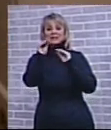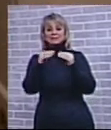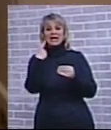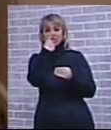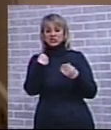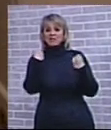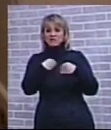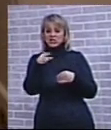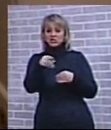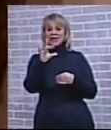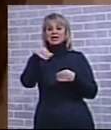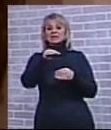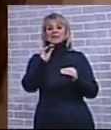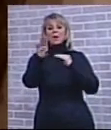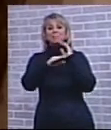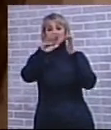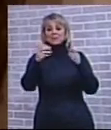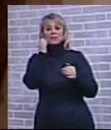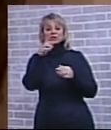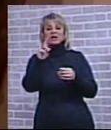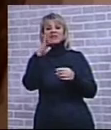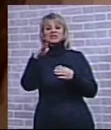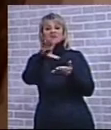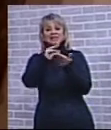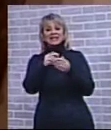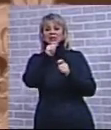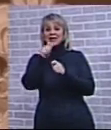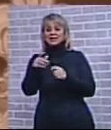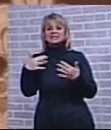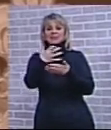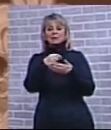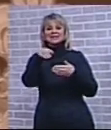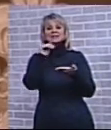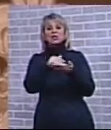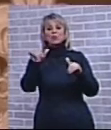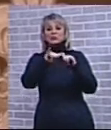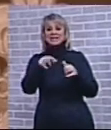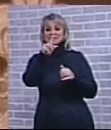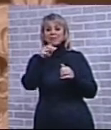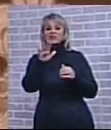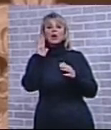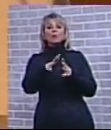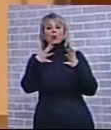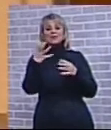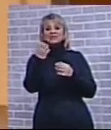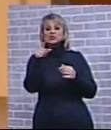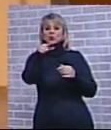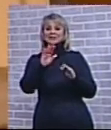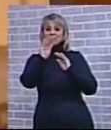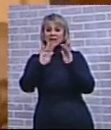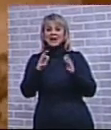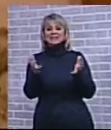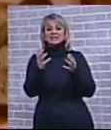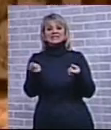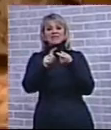разместят личные вещи Раневской, мебель из московской квартиры, фотографии, награды. В собрании Таганрогского музея-заповедника более 500 единиц